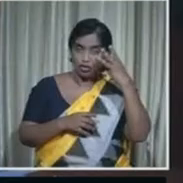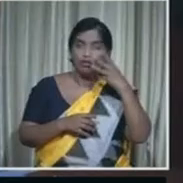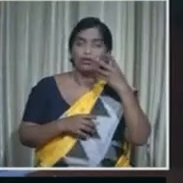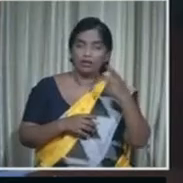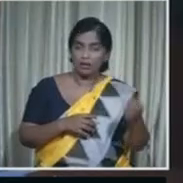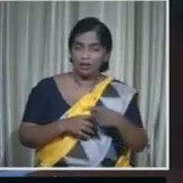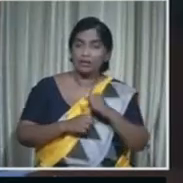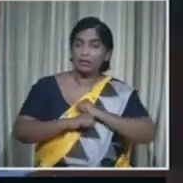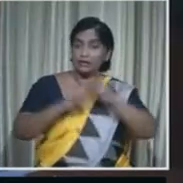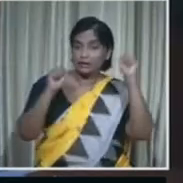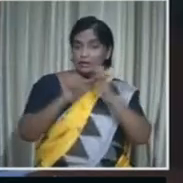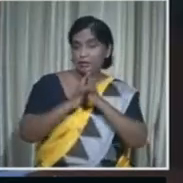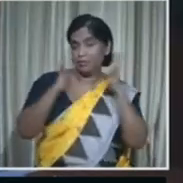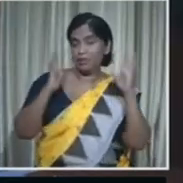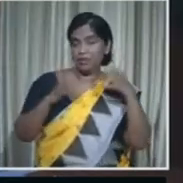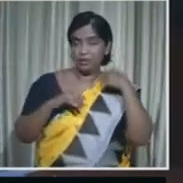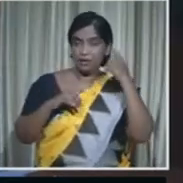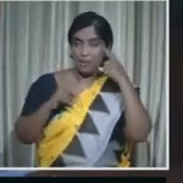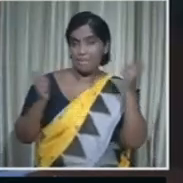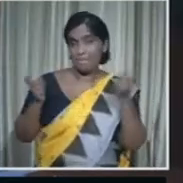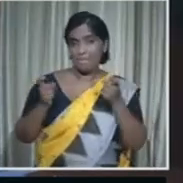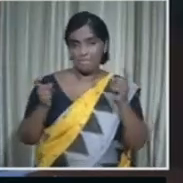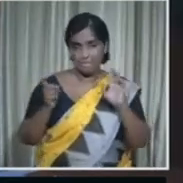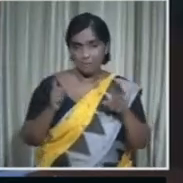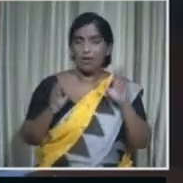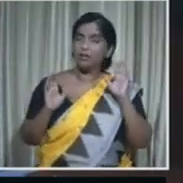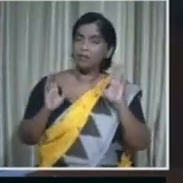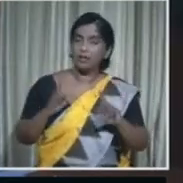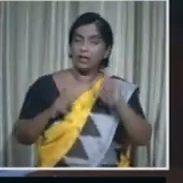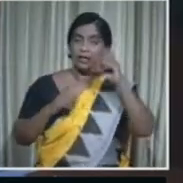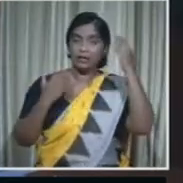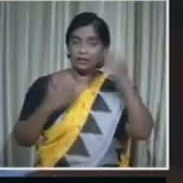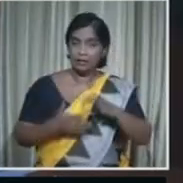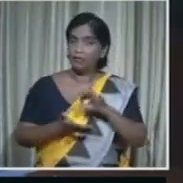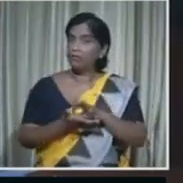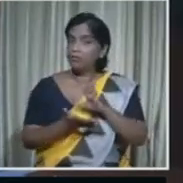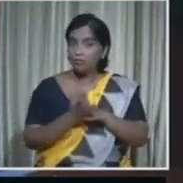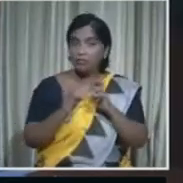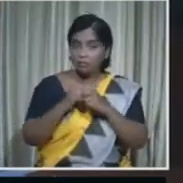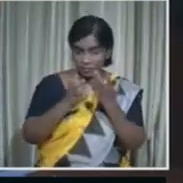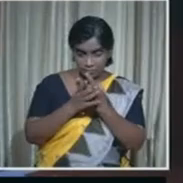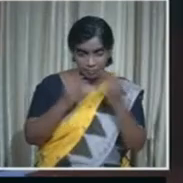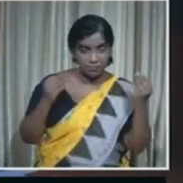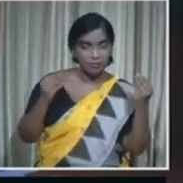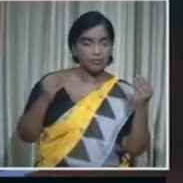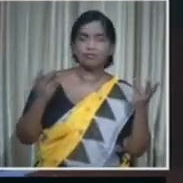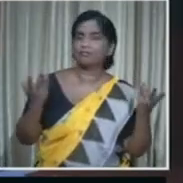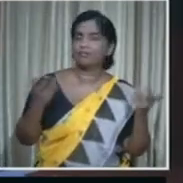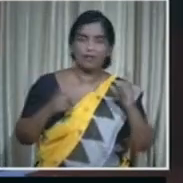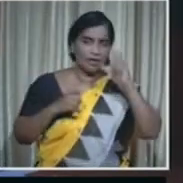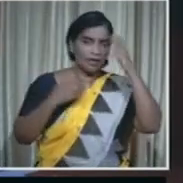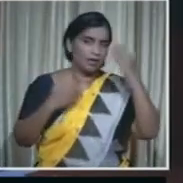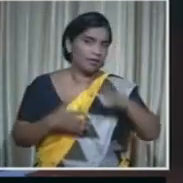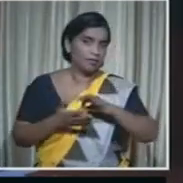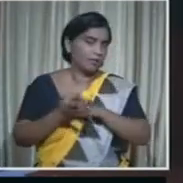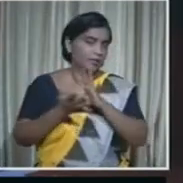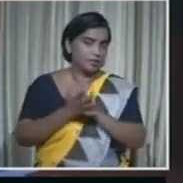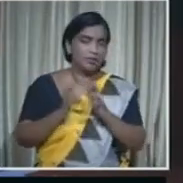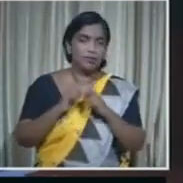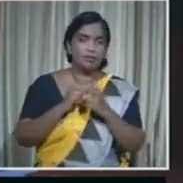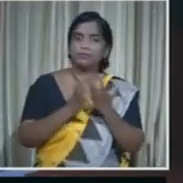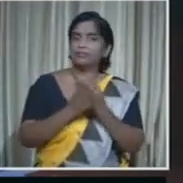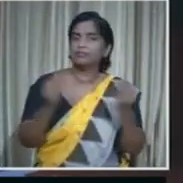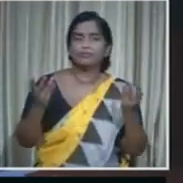කියන බිය මත. නමුත් ඇඳිරි නීතිය පනවලා මේකට විසඳුමක් ලාවද? නැහැ. ඇඳිරි නීතිය පනවලා මේකට විසඳුමක් ඇවිල්ලත්